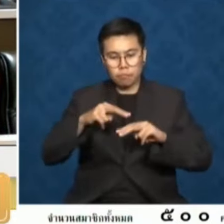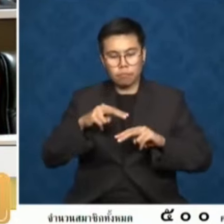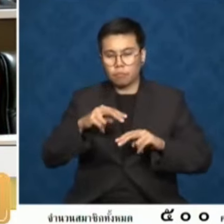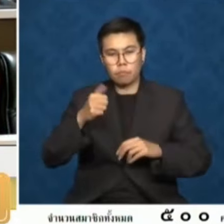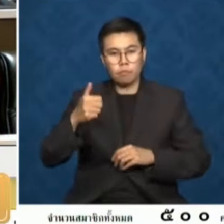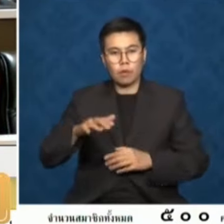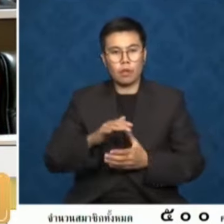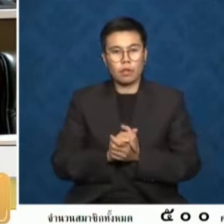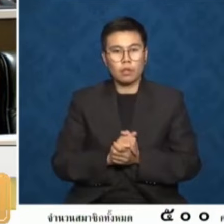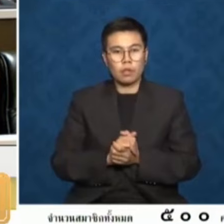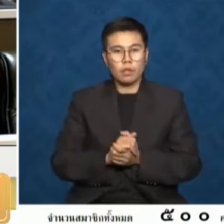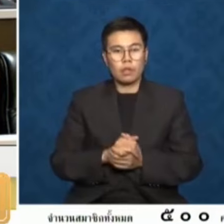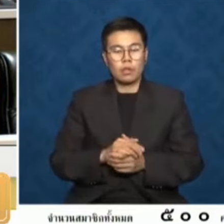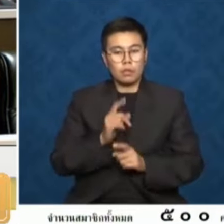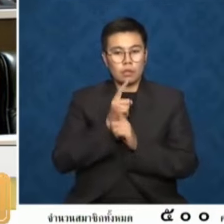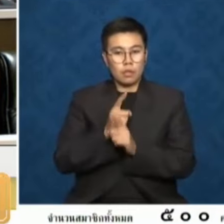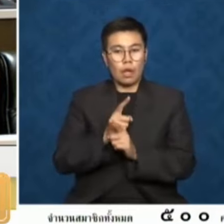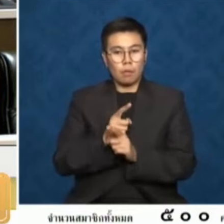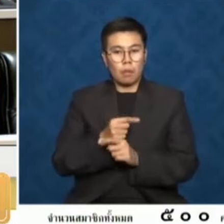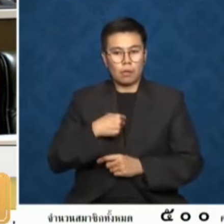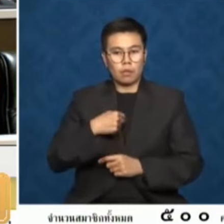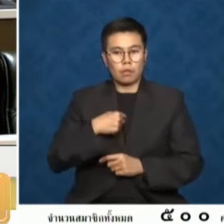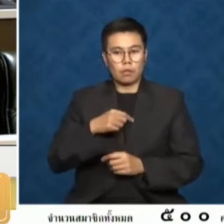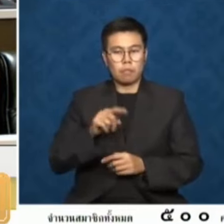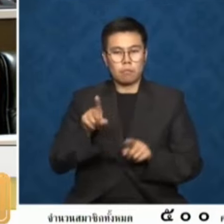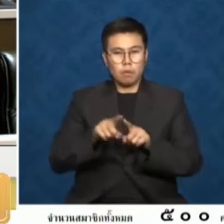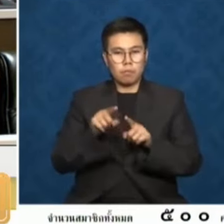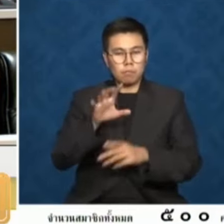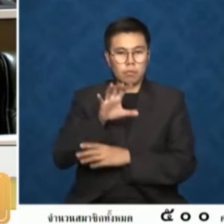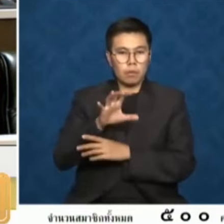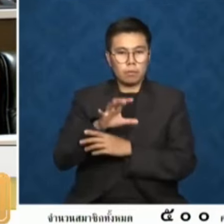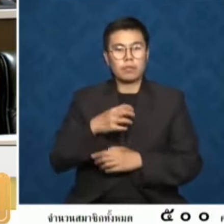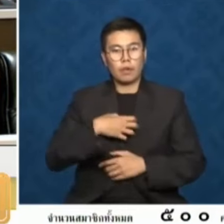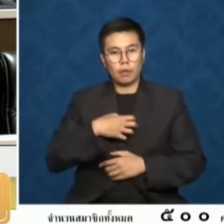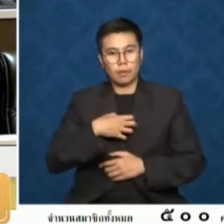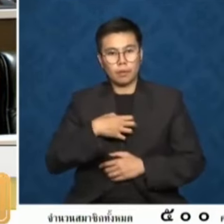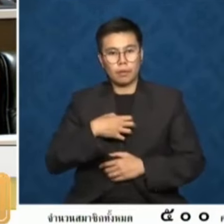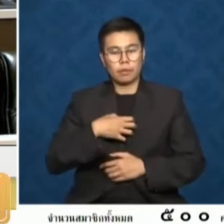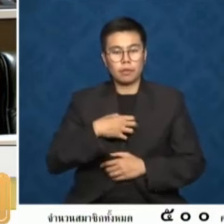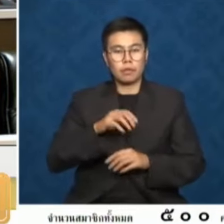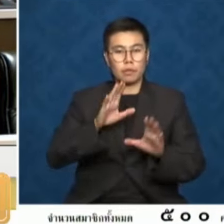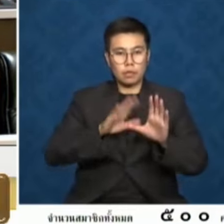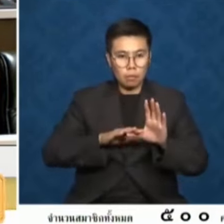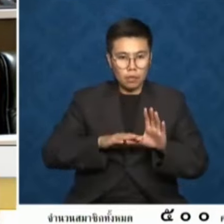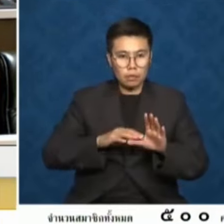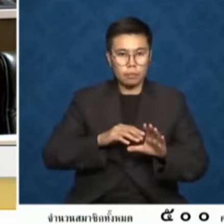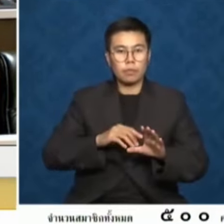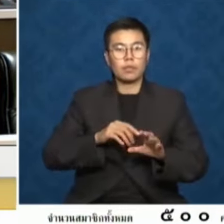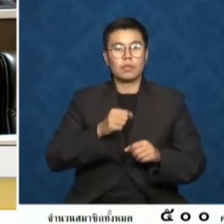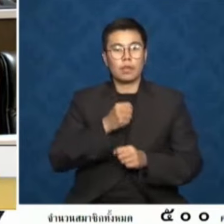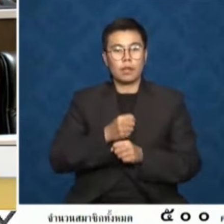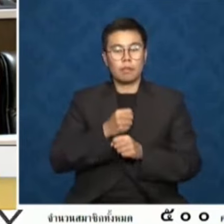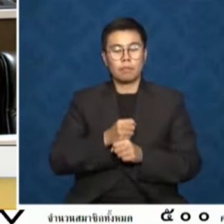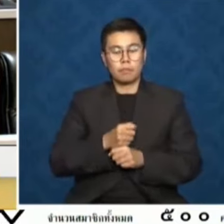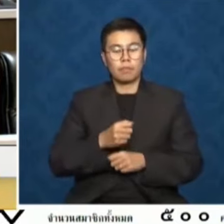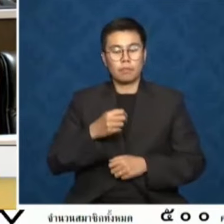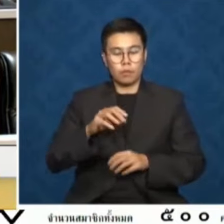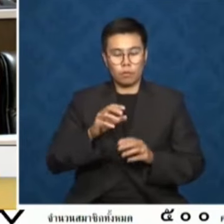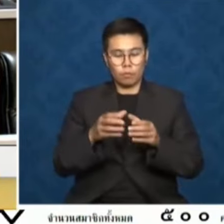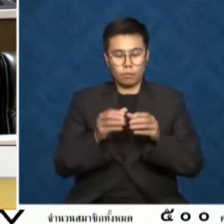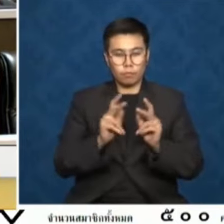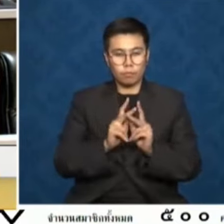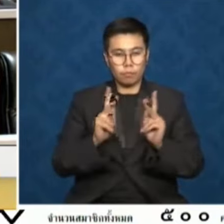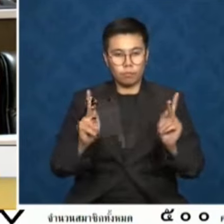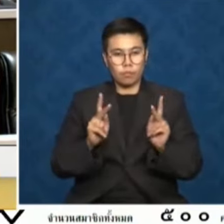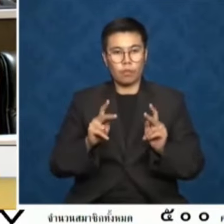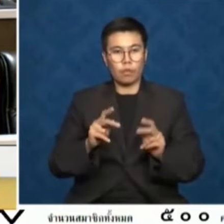ตามหลักความสมัครใจได้ให้คณะกรรมการกลางข้าราชการองค์การบริหารส่วนจังหวัดคณะกรรมการกล